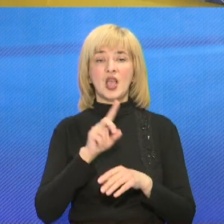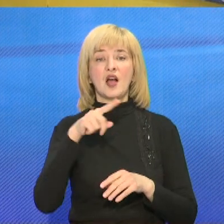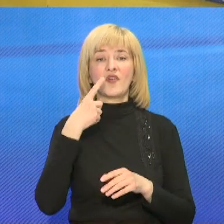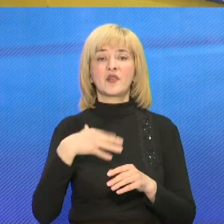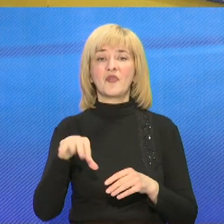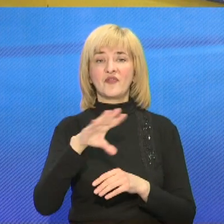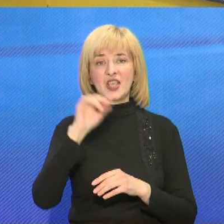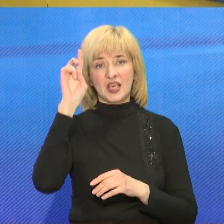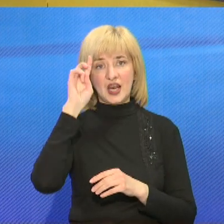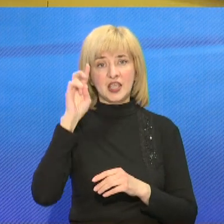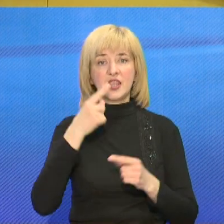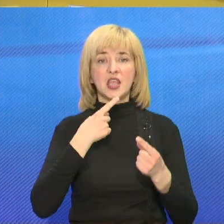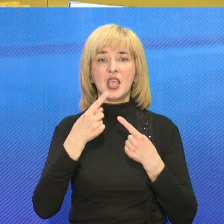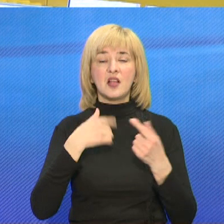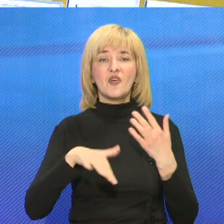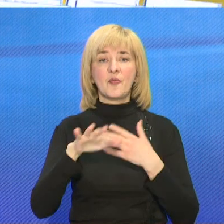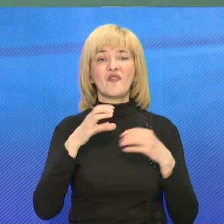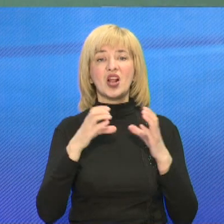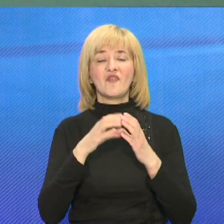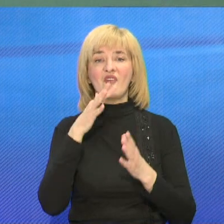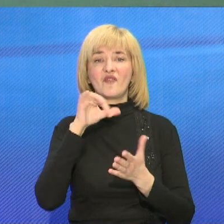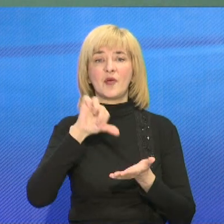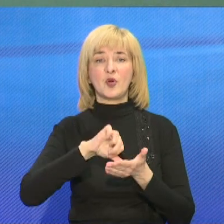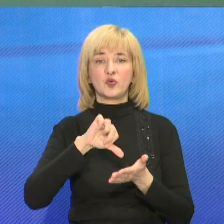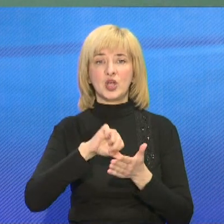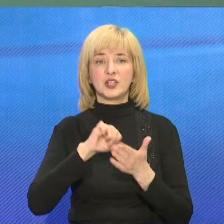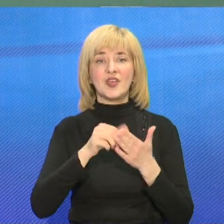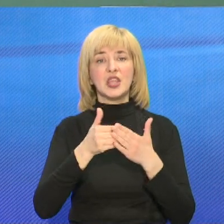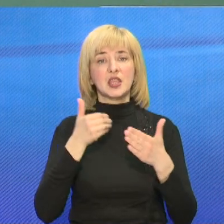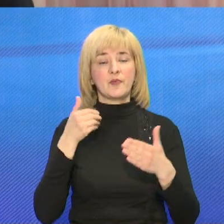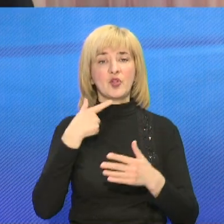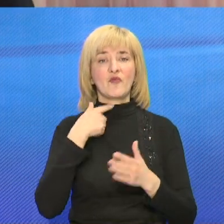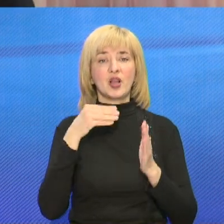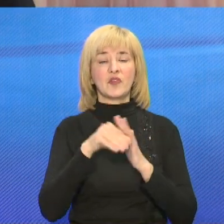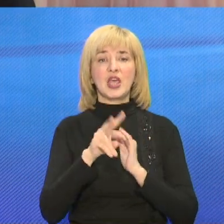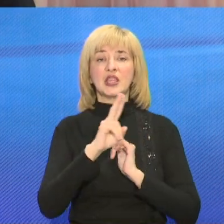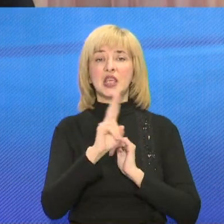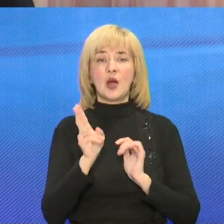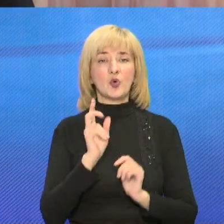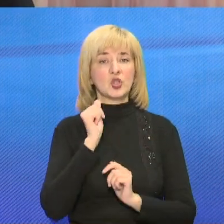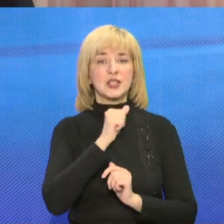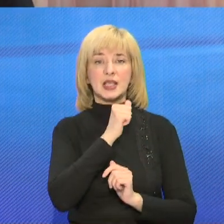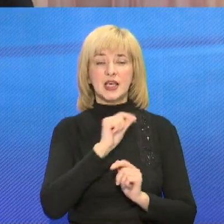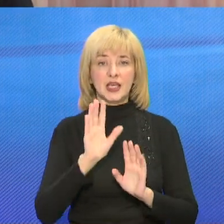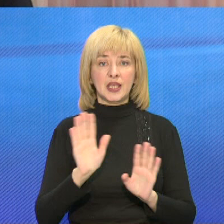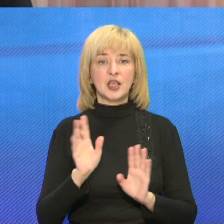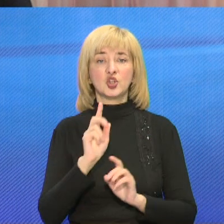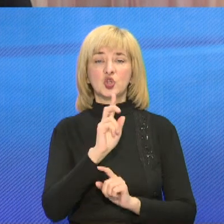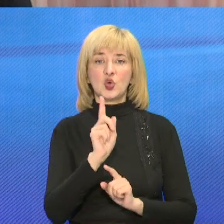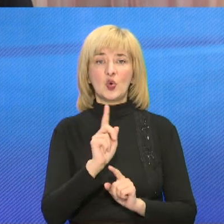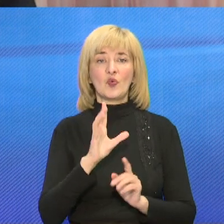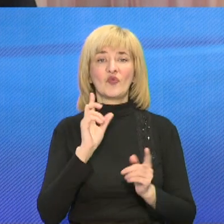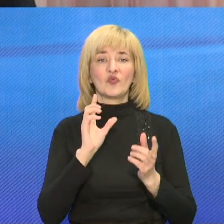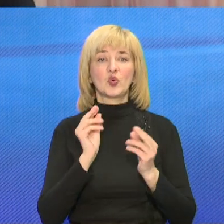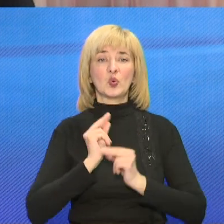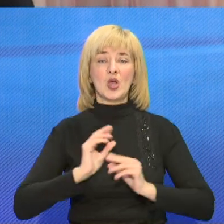диалоговых пляцовках, у коллективах, по часу делу у детерминовом голосовании. Ни для кого не секрет, что во всех трудовых коллективах прошли